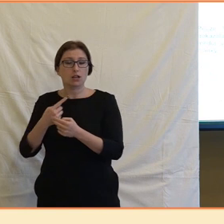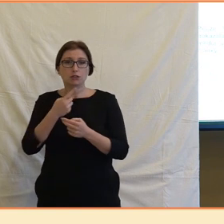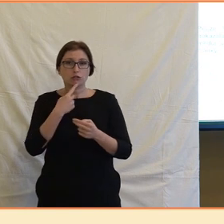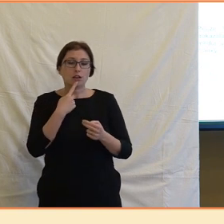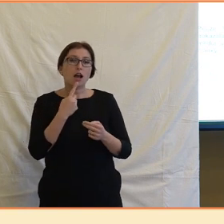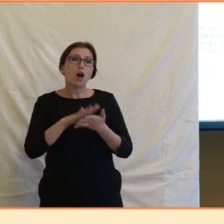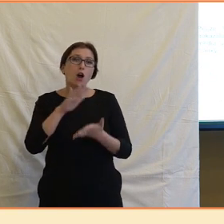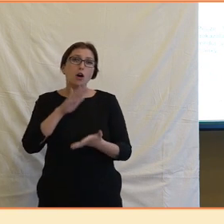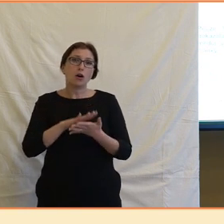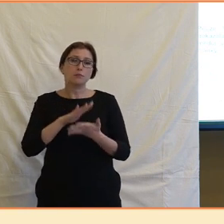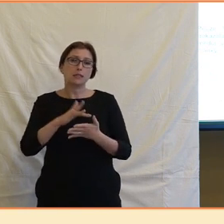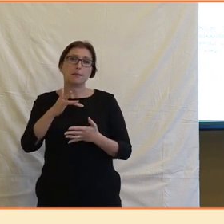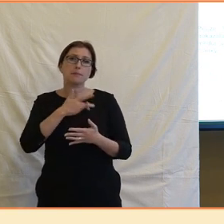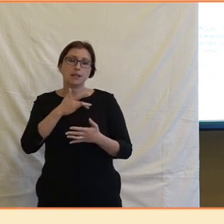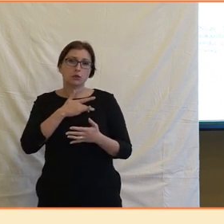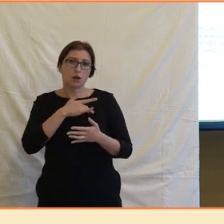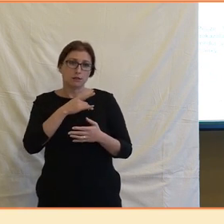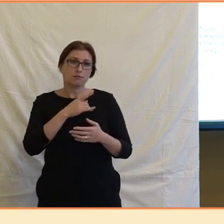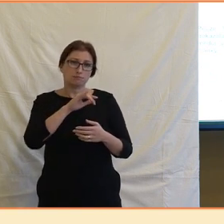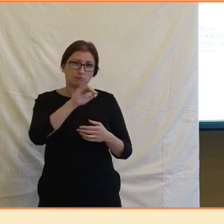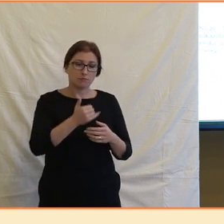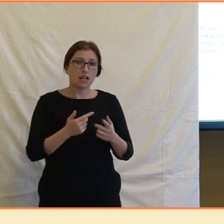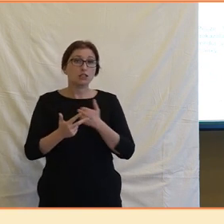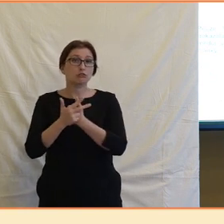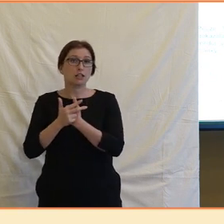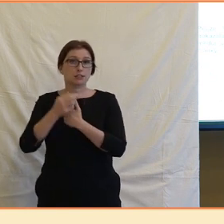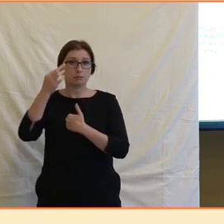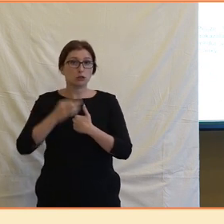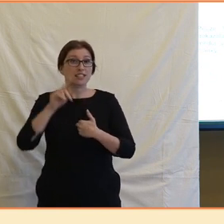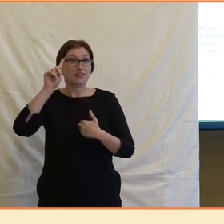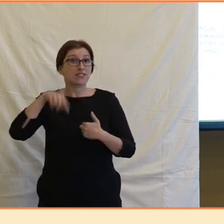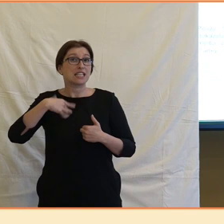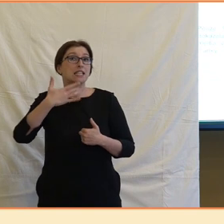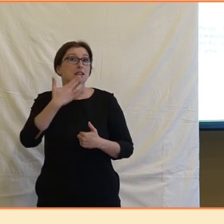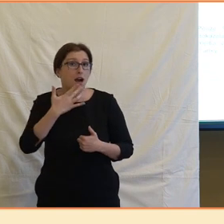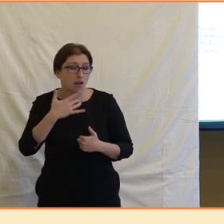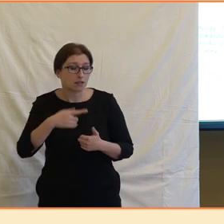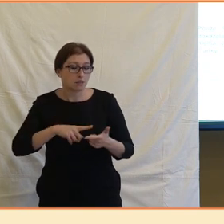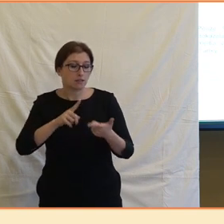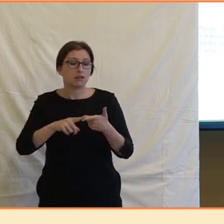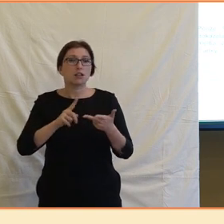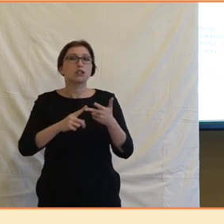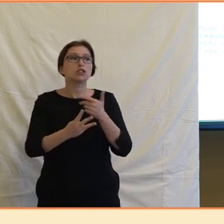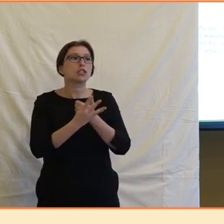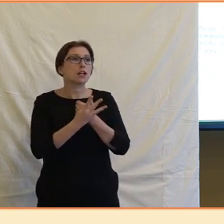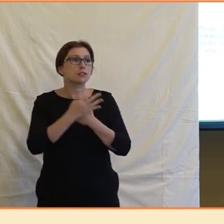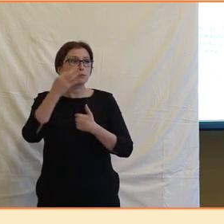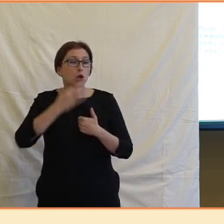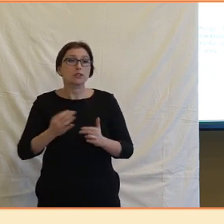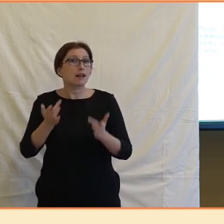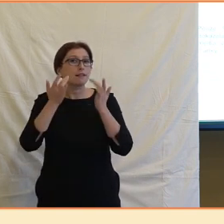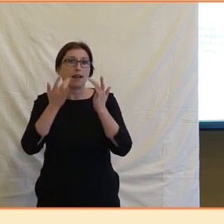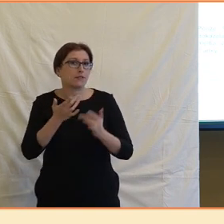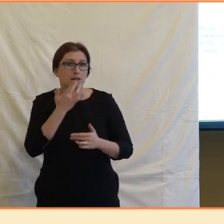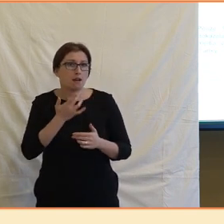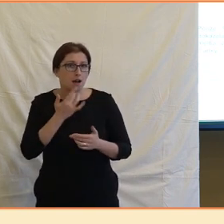jsou personalizovány, jenom 13% ví, jakým způsobem, a 14% neví, jakým